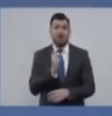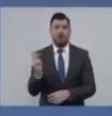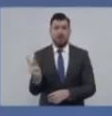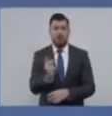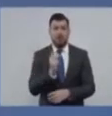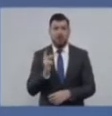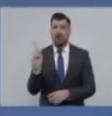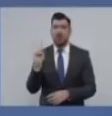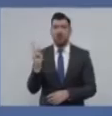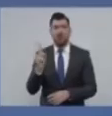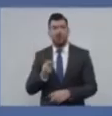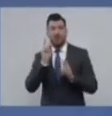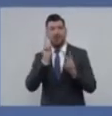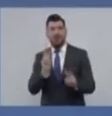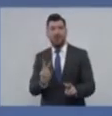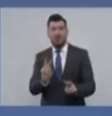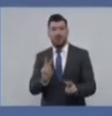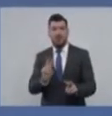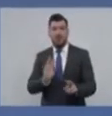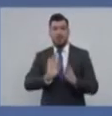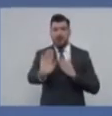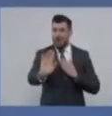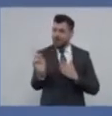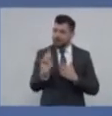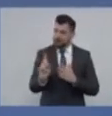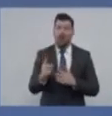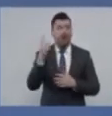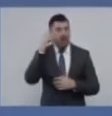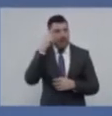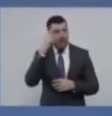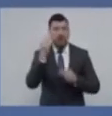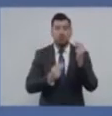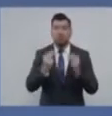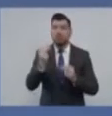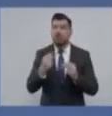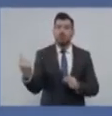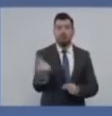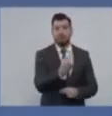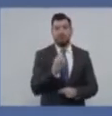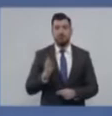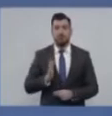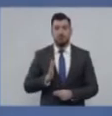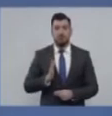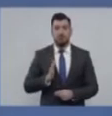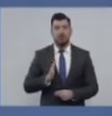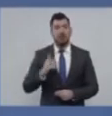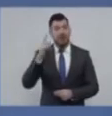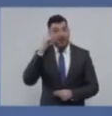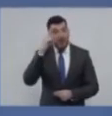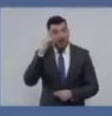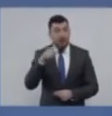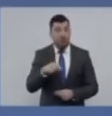γυάλινους πύργους ακούμε τον σφυγμό αντιλαμβανόμαστε τις δυσκολίες κατανοούμε τους